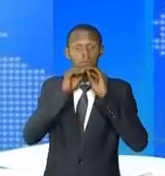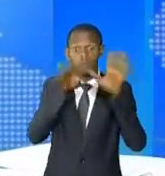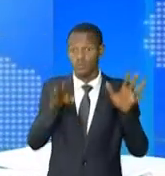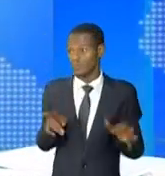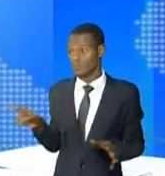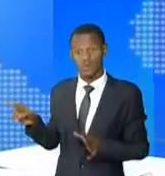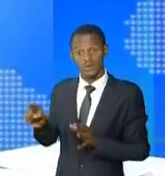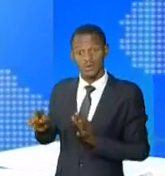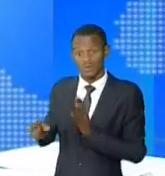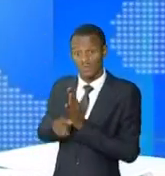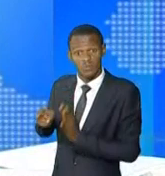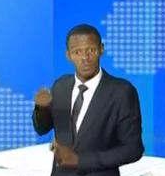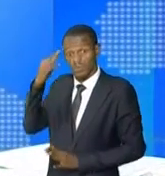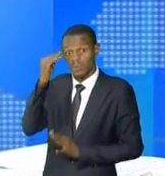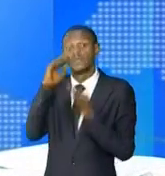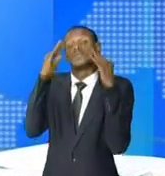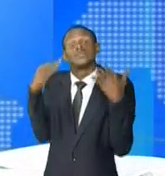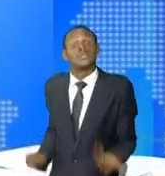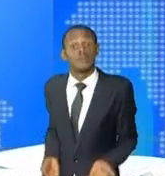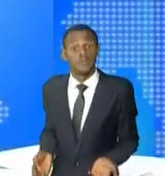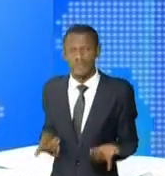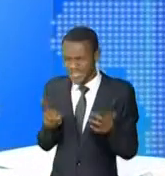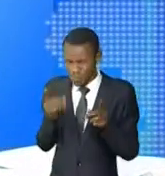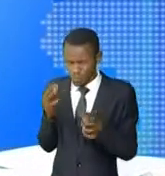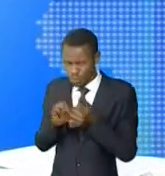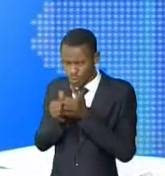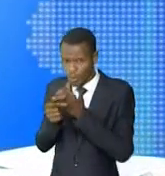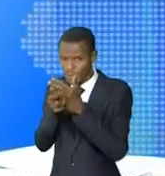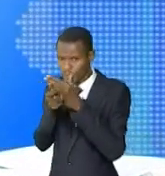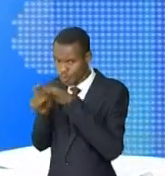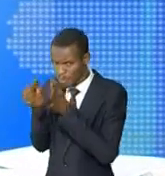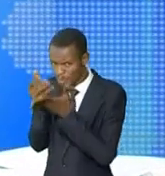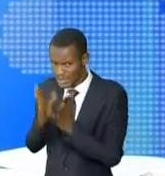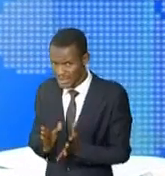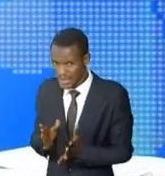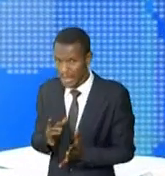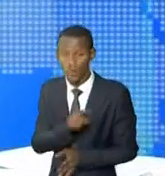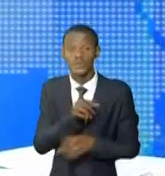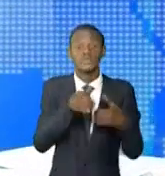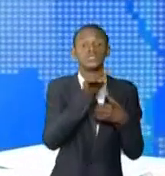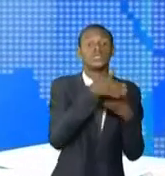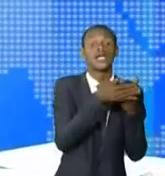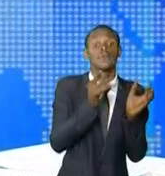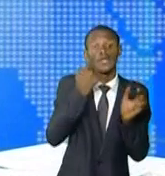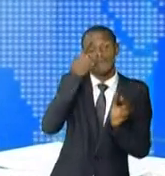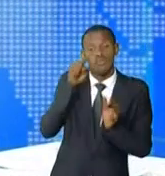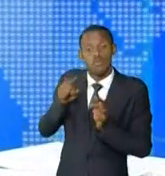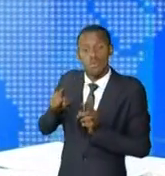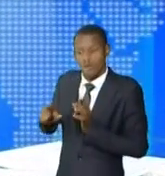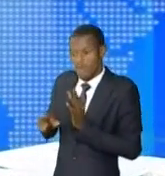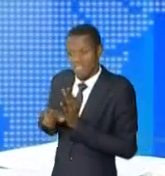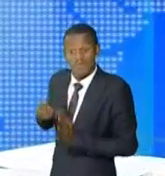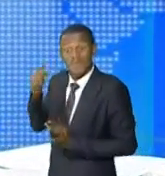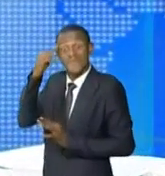suite de l'assassinat de l'ambassadeur de la République d'Italie et compagnon dans la province du Nord Kivu.